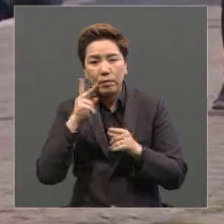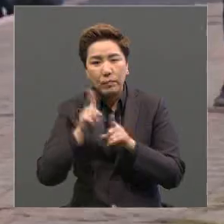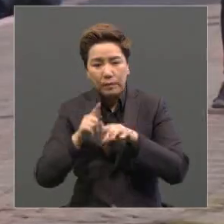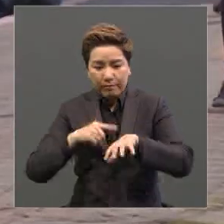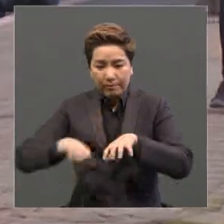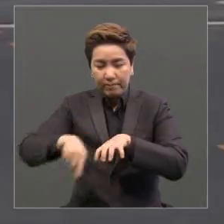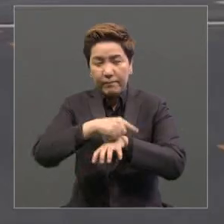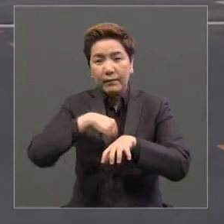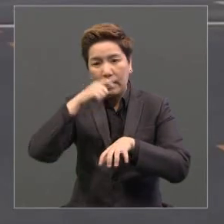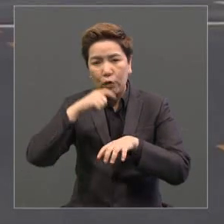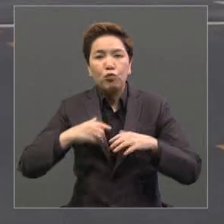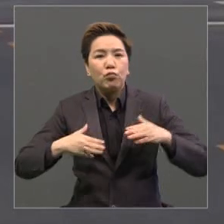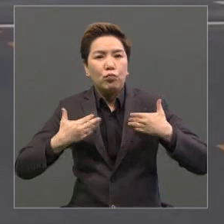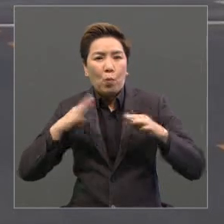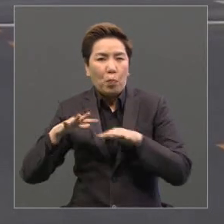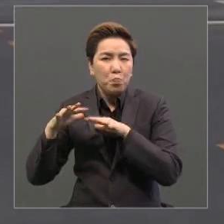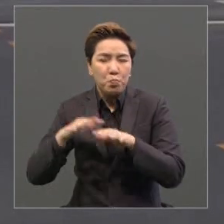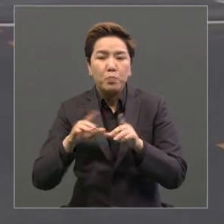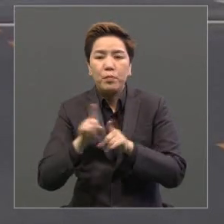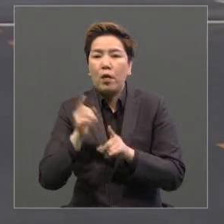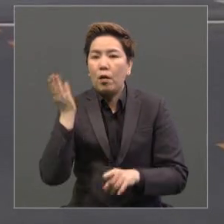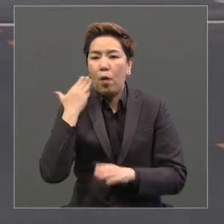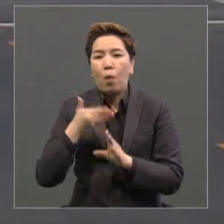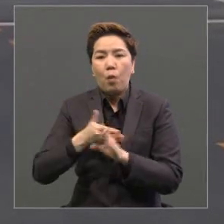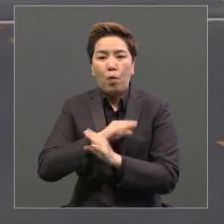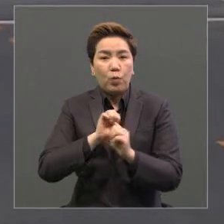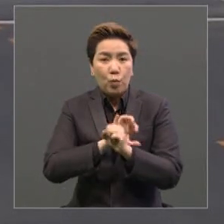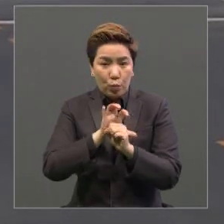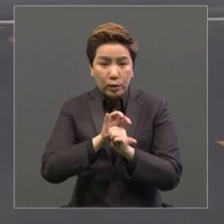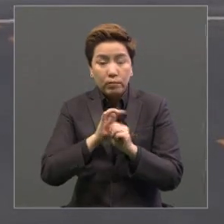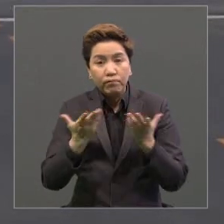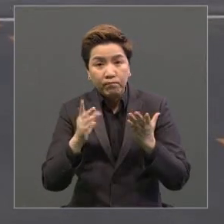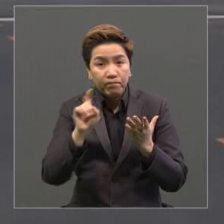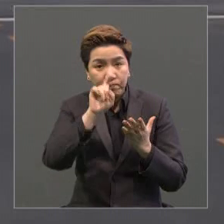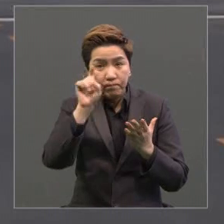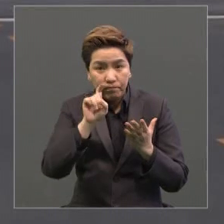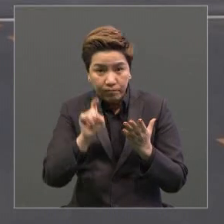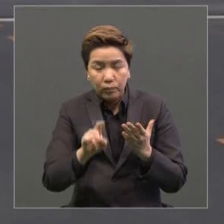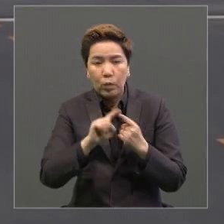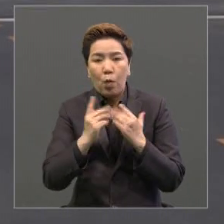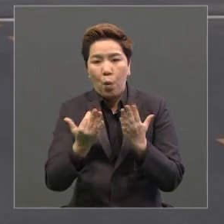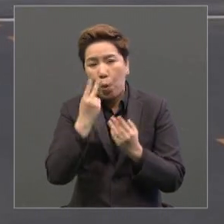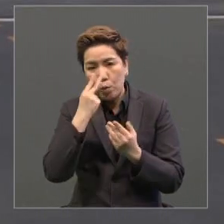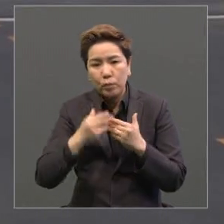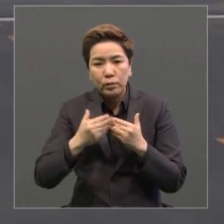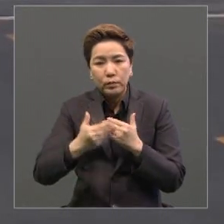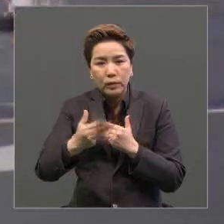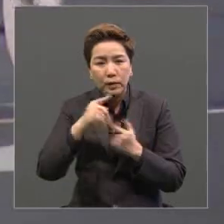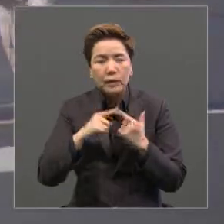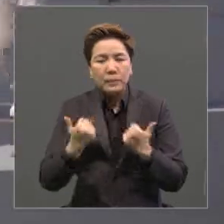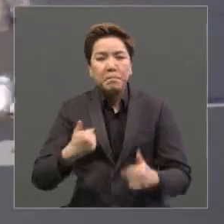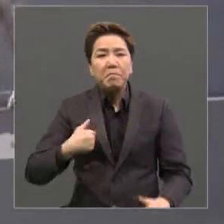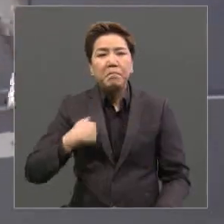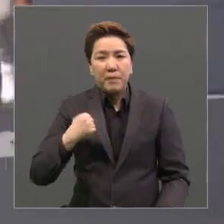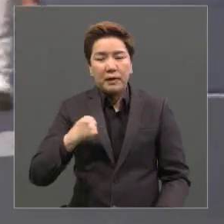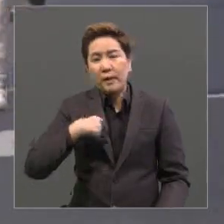ากาศการท่องเที่ยวของไทยเนี่ยจะกลับมาคึกคักมากขึ้นเหมือนช่วงก่อนโควิด-19 หรือไม่นะครับเรื่องนี้เนี่ยก็ต้องรอดูอีกระยะหนึ่งแต่มั่นใ